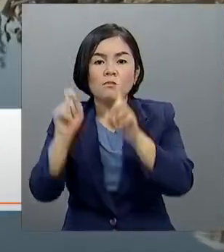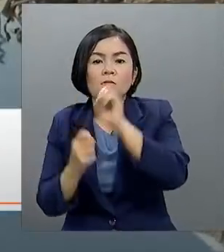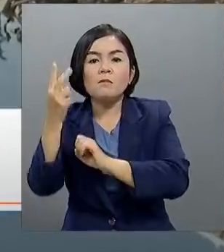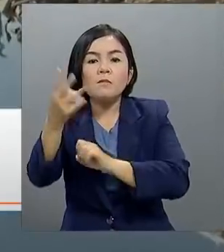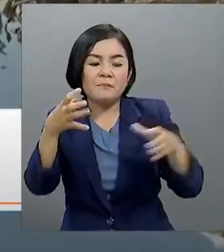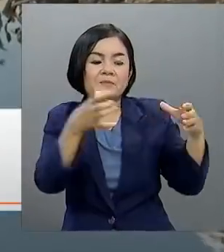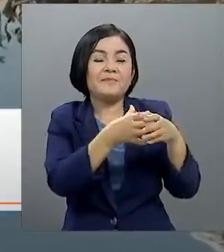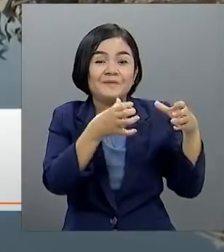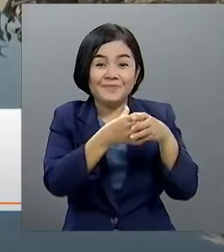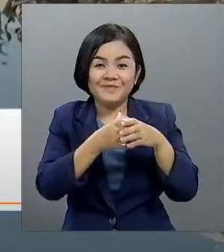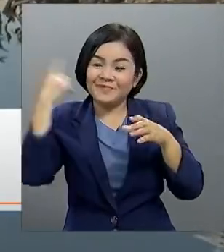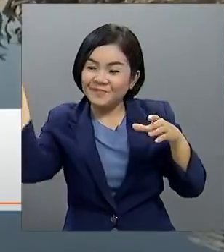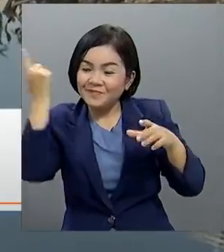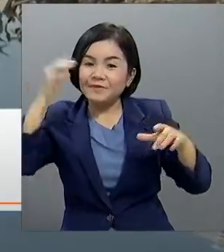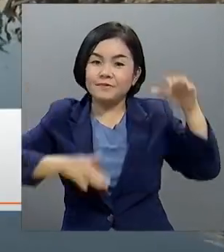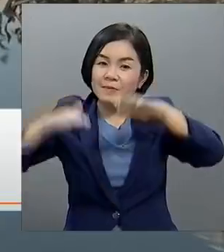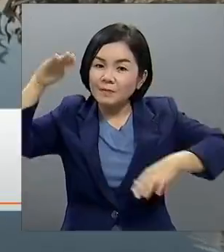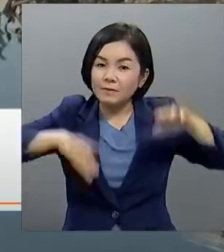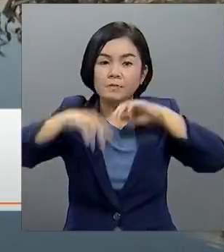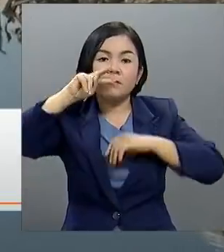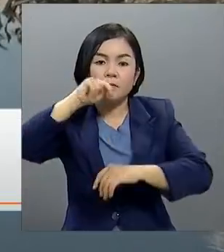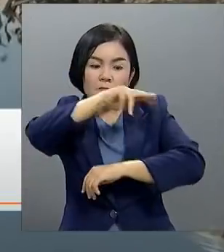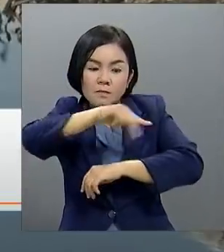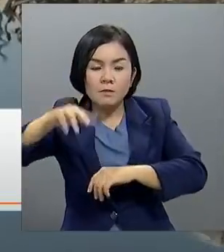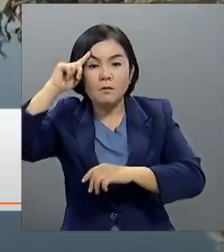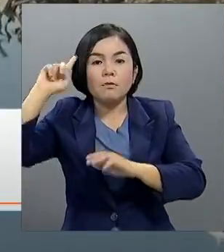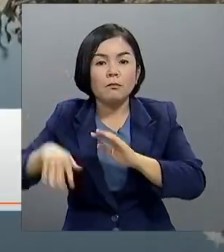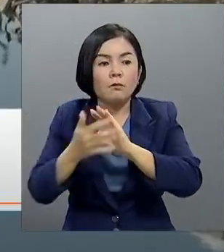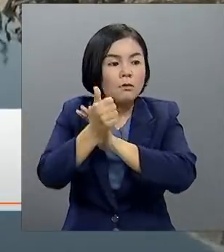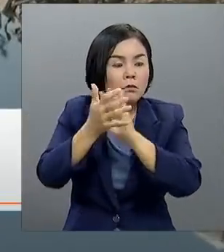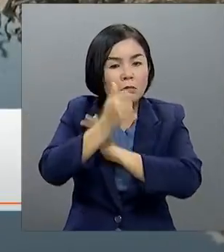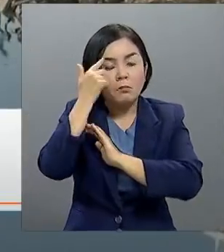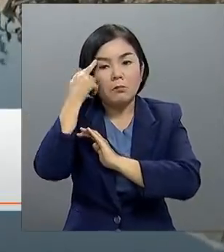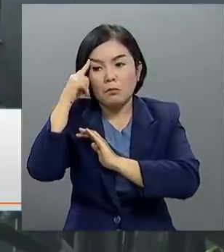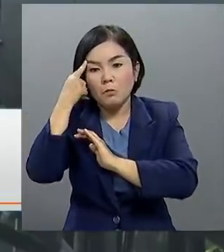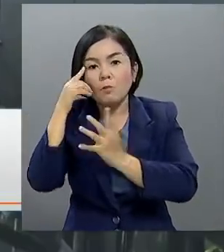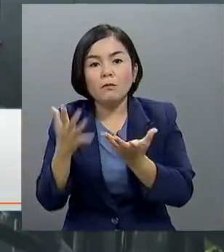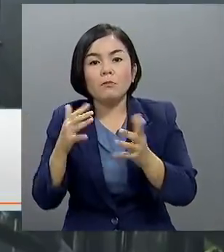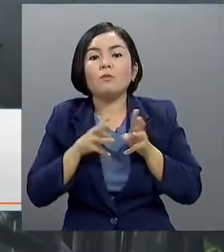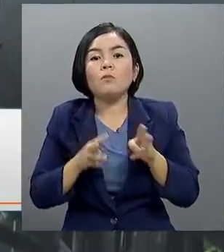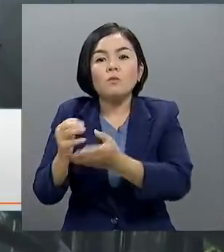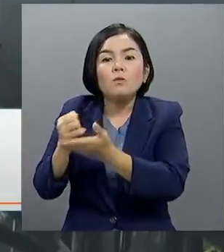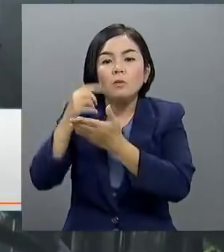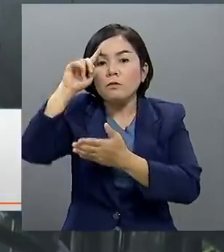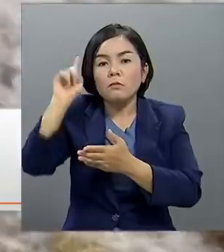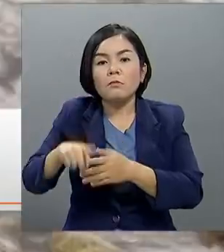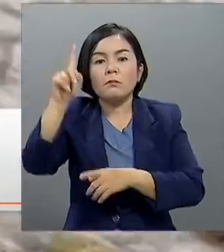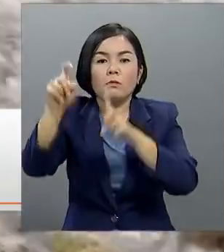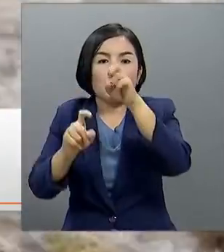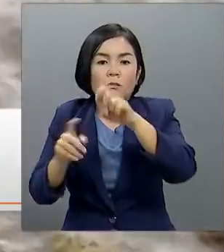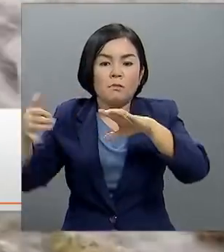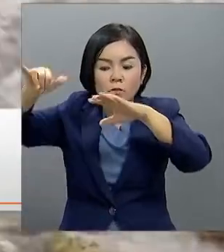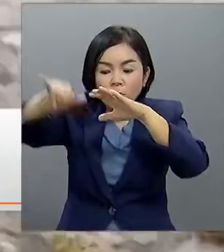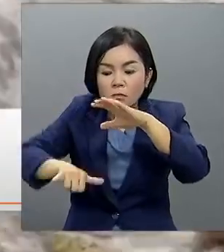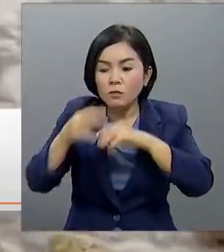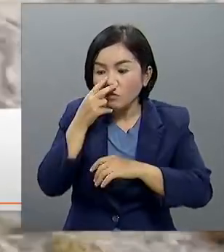วณแหล่งน้ำธรรมชาติเด็กเองก็ขาดทักษะการเอาชีวิตรอดในน้ำและการช่วยเหลือที่ถูกต้องนะครับหากพบเห็นคนตกน้ำนะครับคุณผู้ชมแน่น